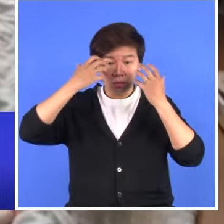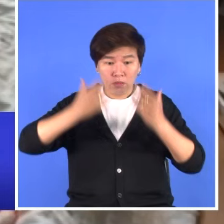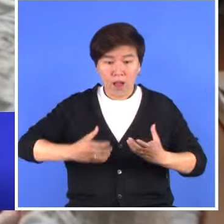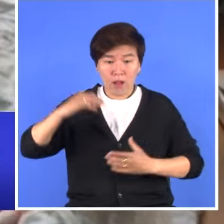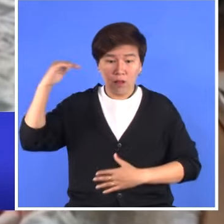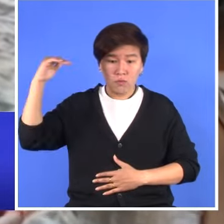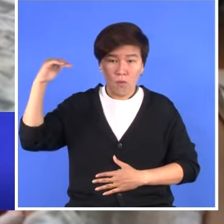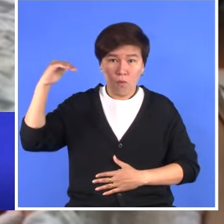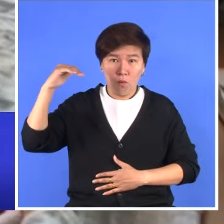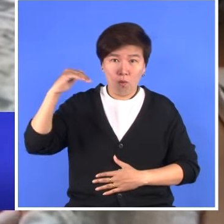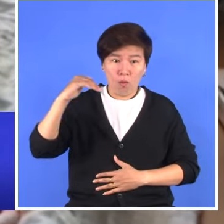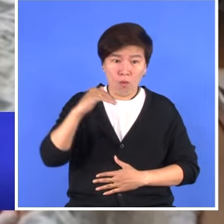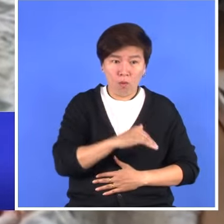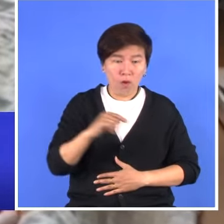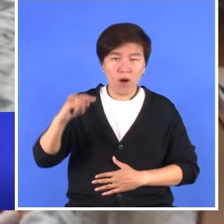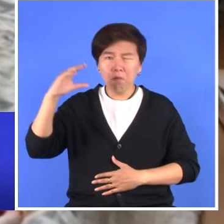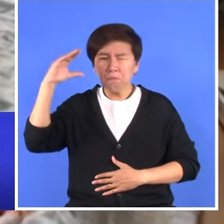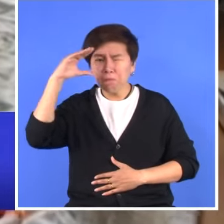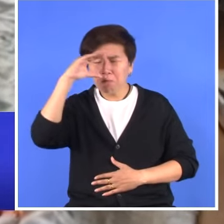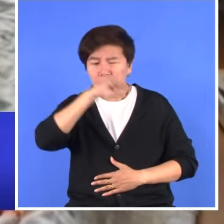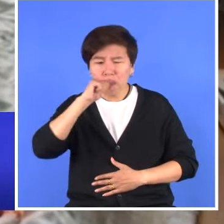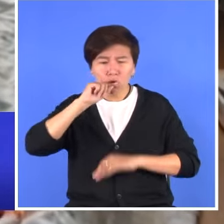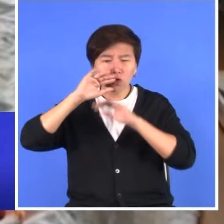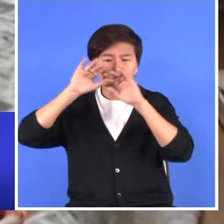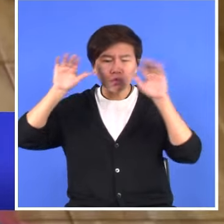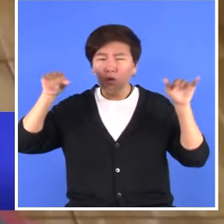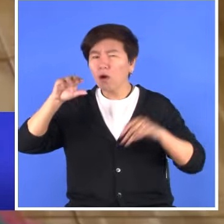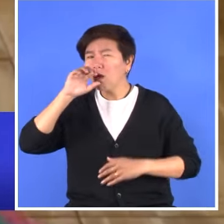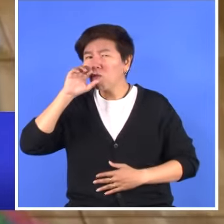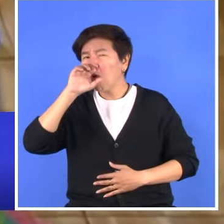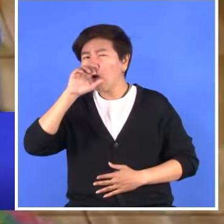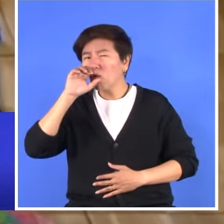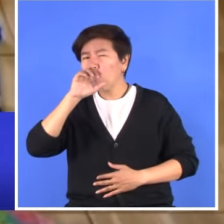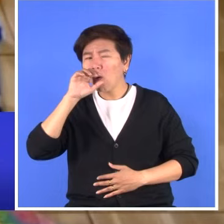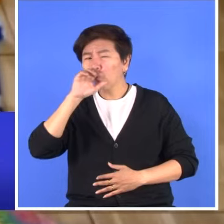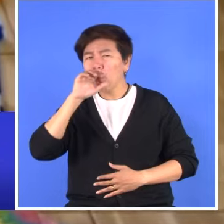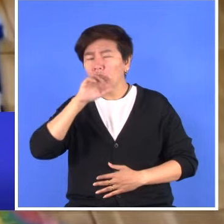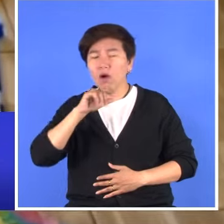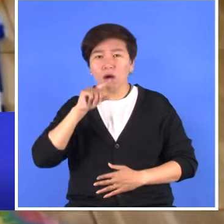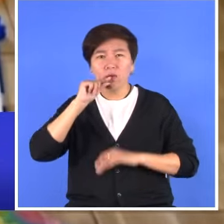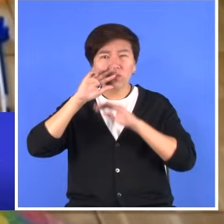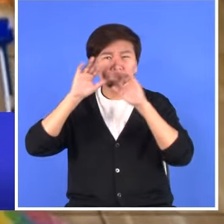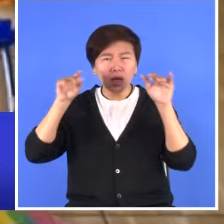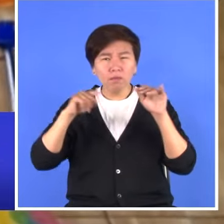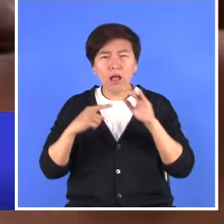เสียงนกแสกร้องอยู่เป็นระยะๆะบนหลังคาบ้านเสียงนกแสกเป็นยังไงพี่แป๊ะแก